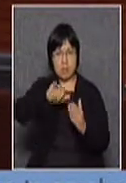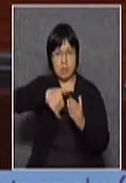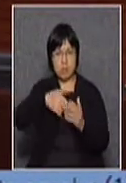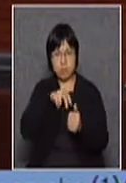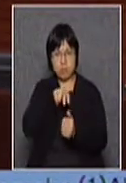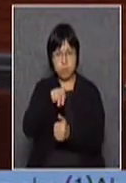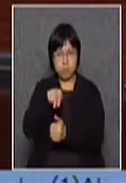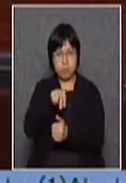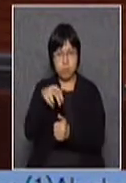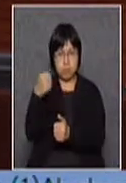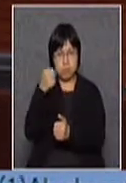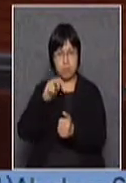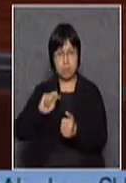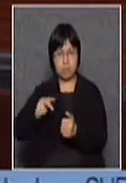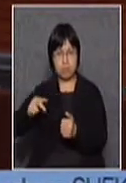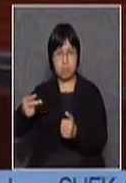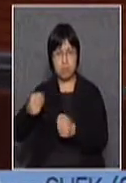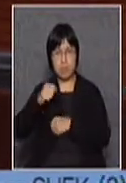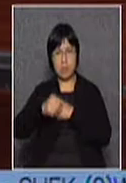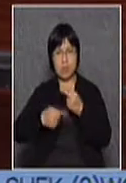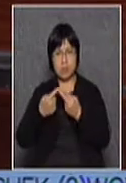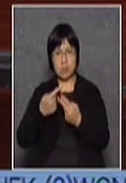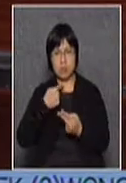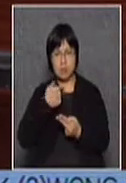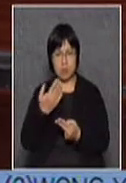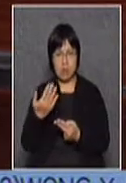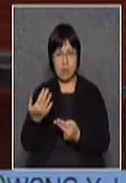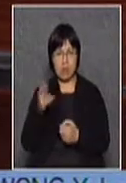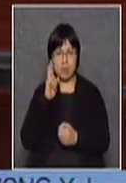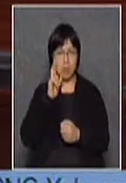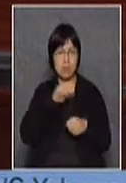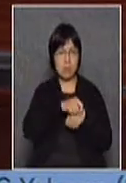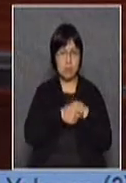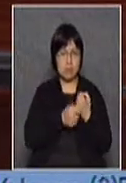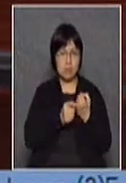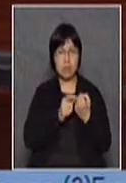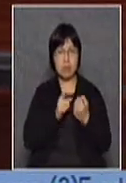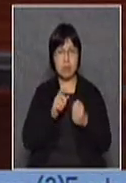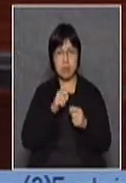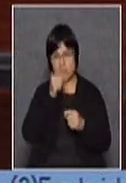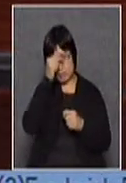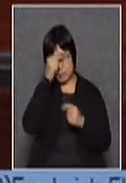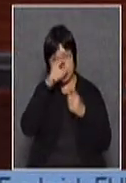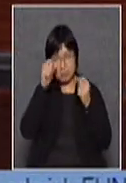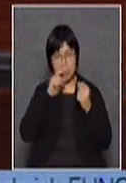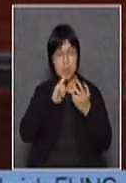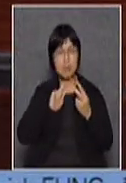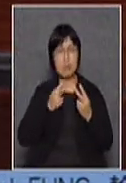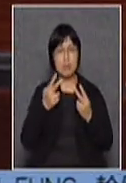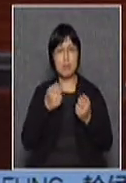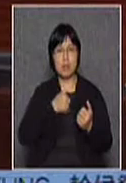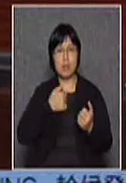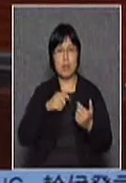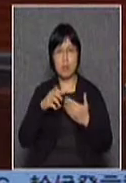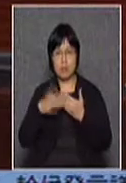權嚟調整呢個嘅勞工的需求譬如某啲嘅國家，佢個護士唔夠嘅，佢就透過呢個嘅移民